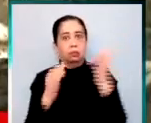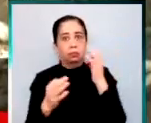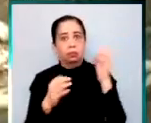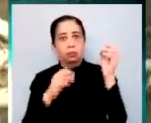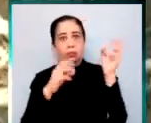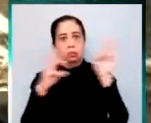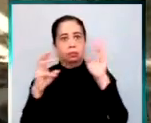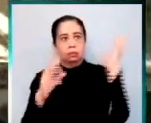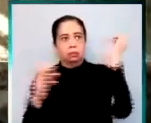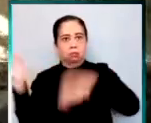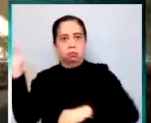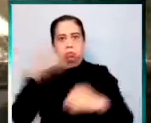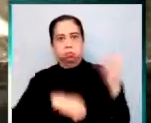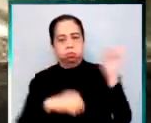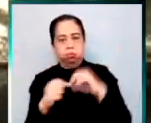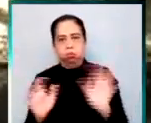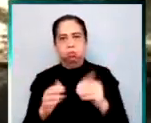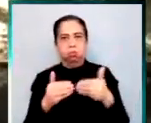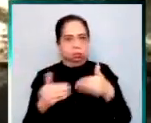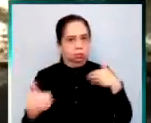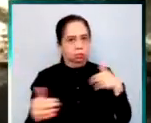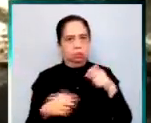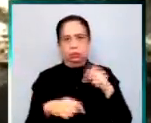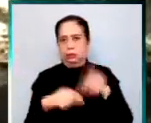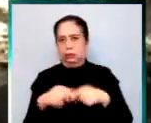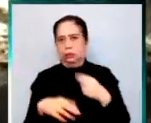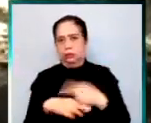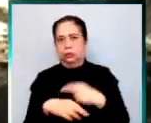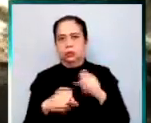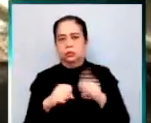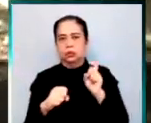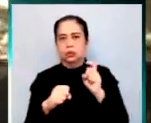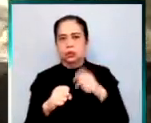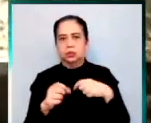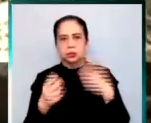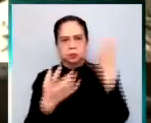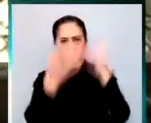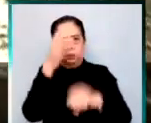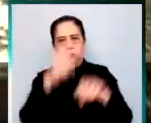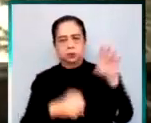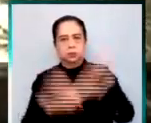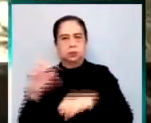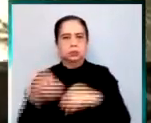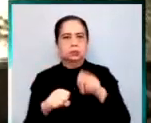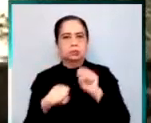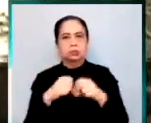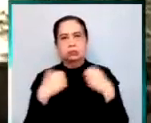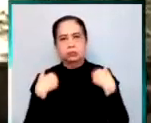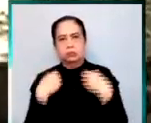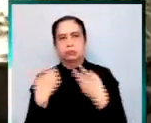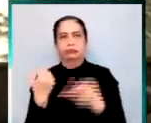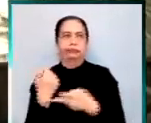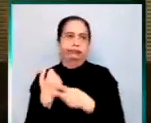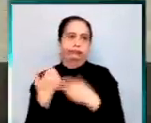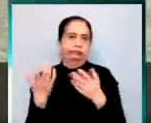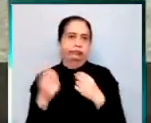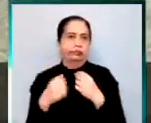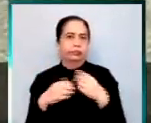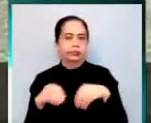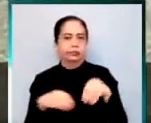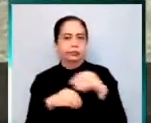pwede na ma-repair. Kaya ngayon, pinipitas nga namin para may konting kwan, bumabalik sa